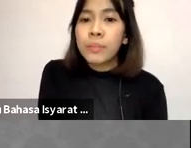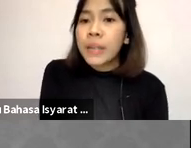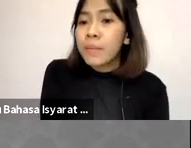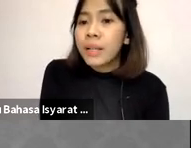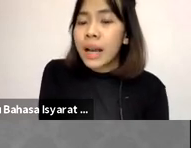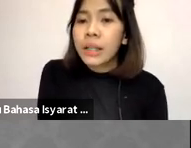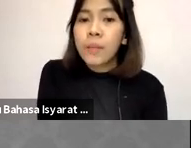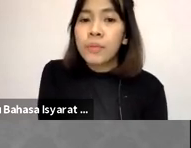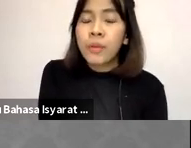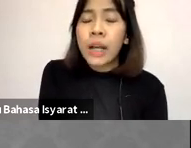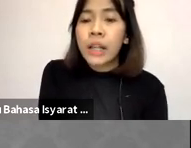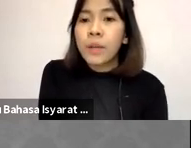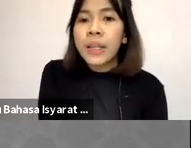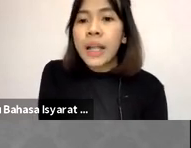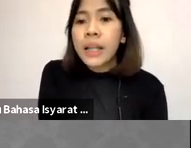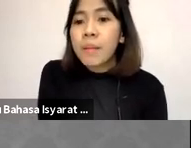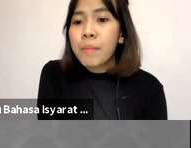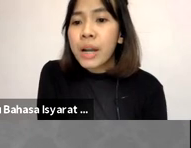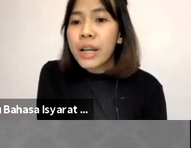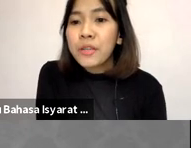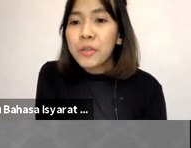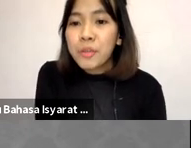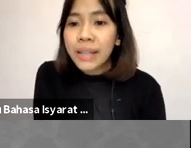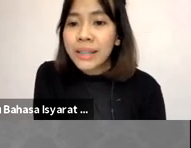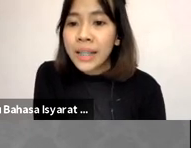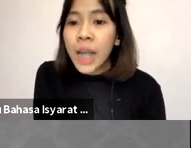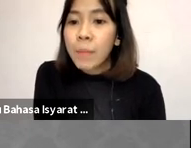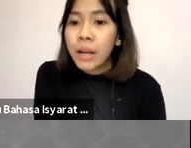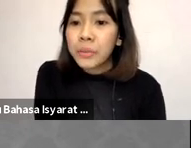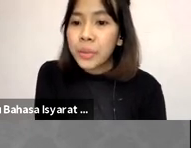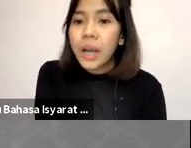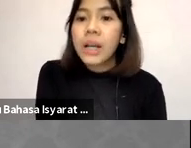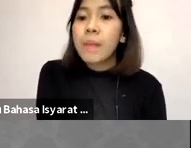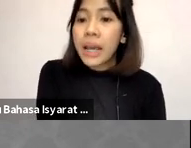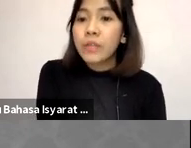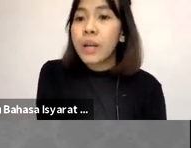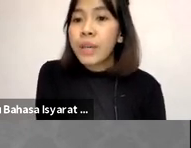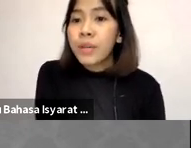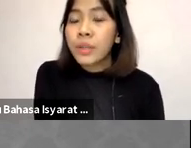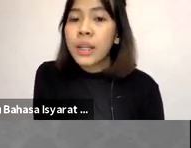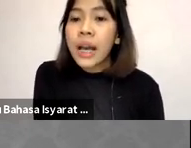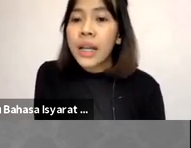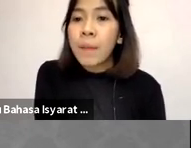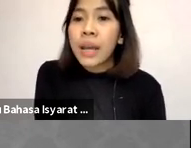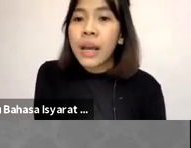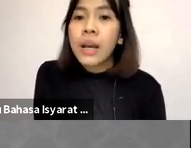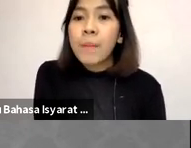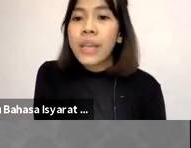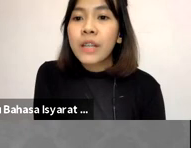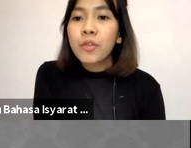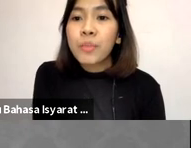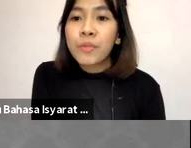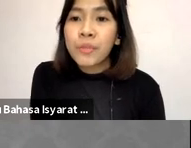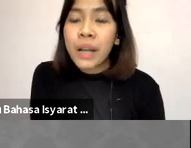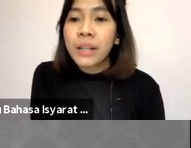untuk bisa melihat kebutuhan atau penilaian kemampuan dari juru Bahasa isyaratnya apakah sudah baik sudah mengikuti dari apa yang